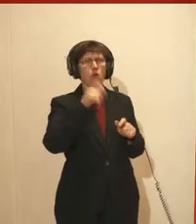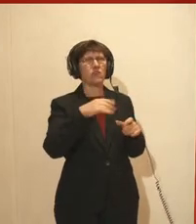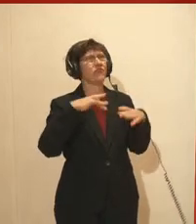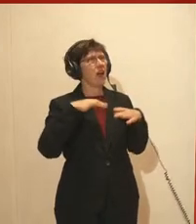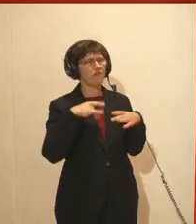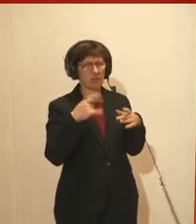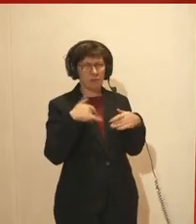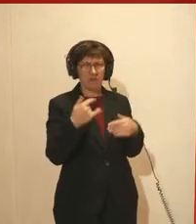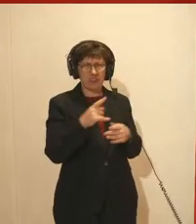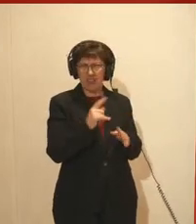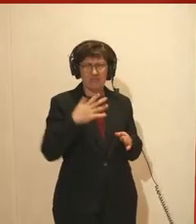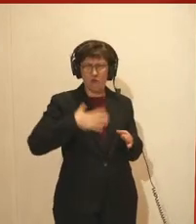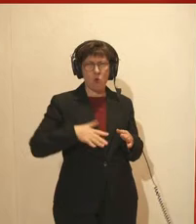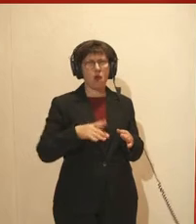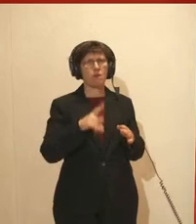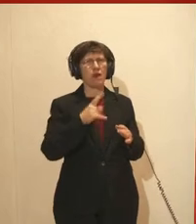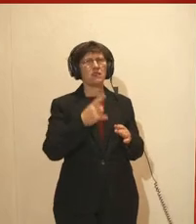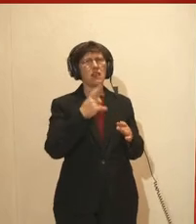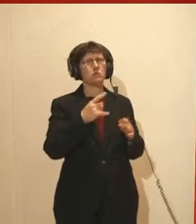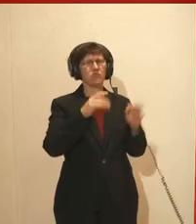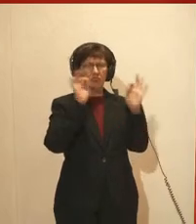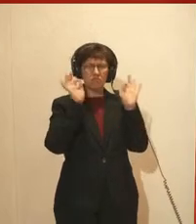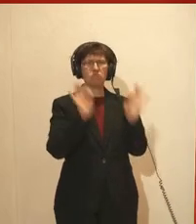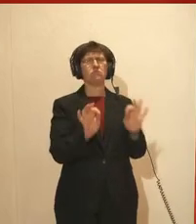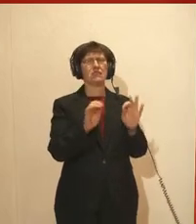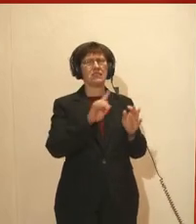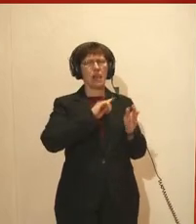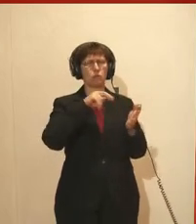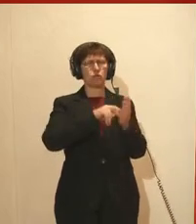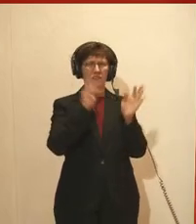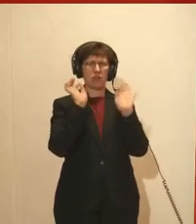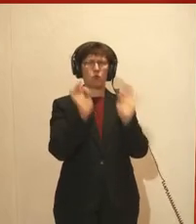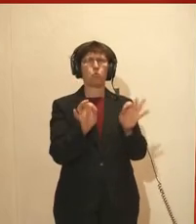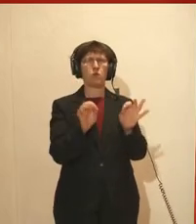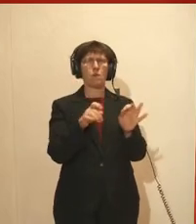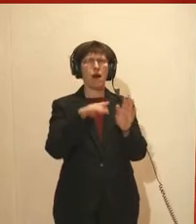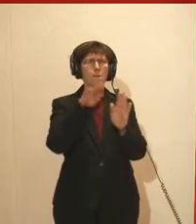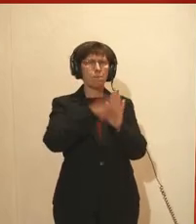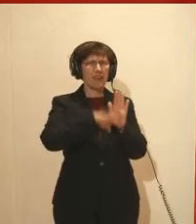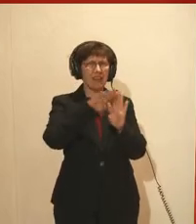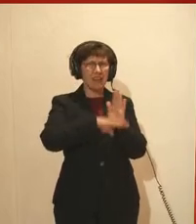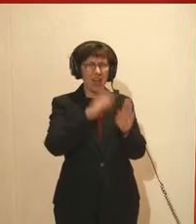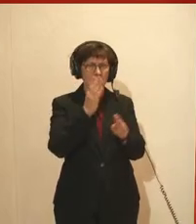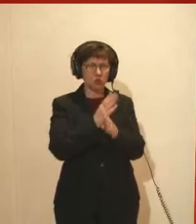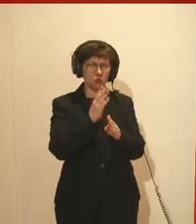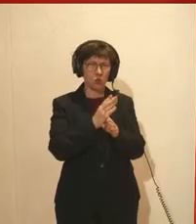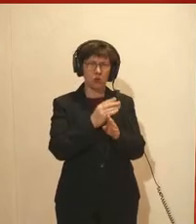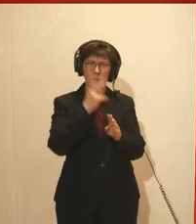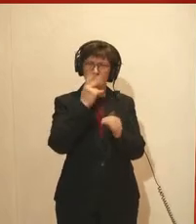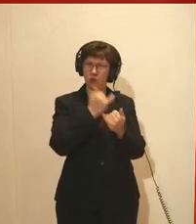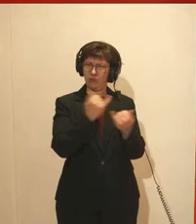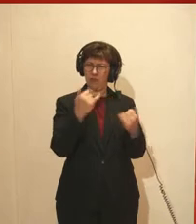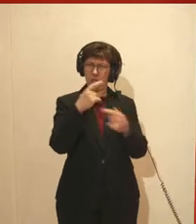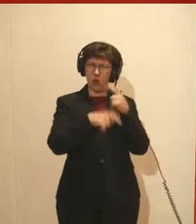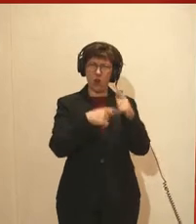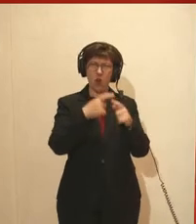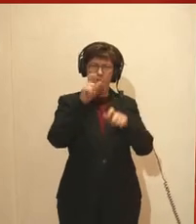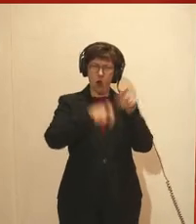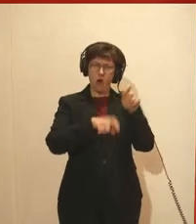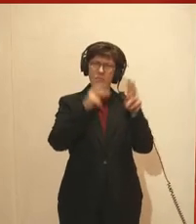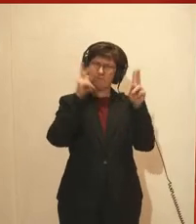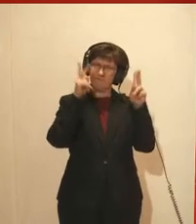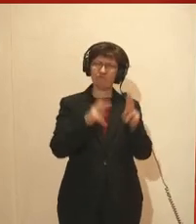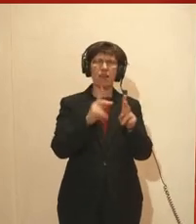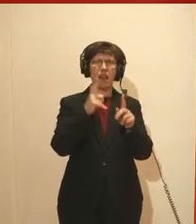sondern eben auch sehr freiwillig und sehr glücklich selbständig aber an vielen stellen prekär dass wir da auch sehr zu sehen müssen dass die leute eben auch